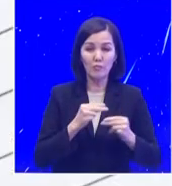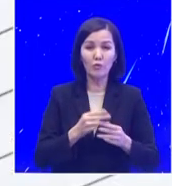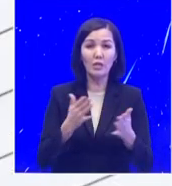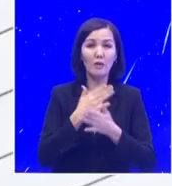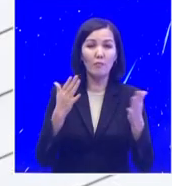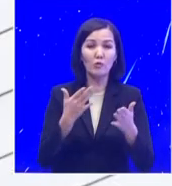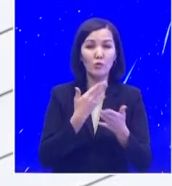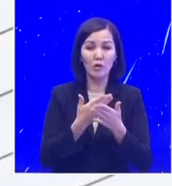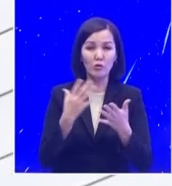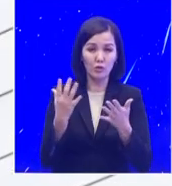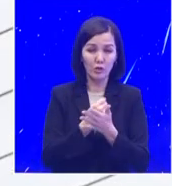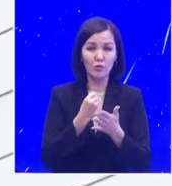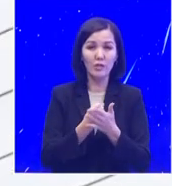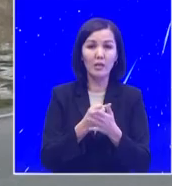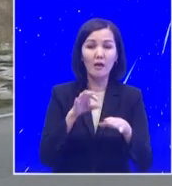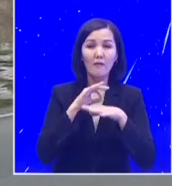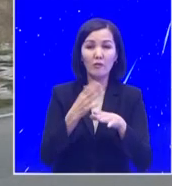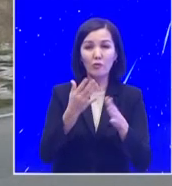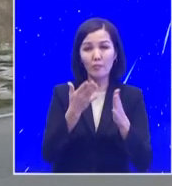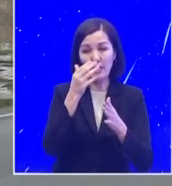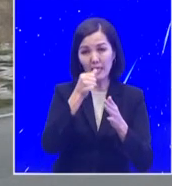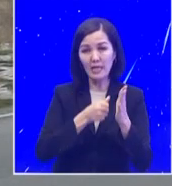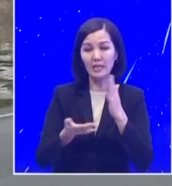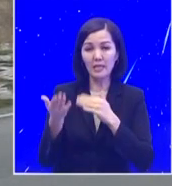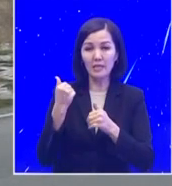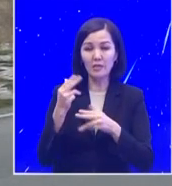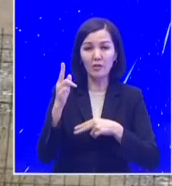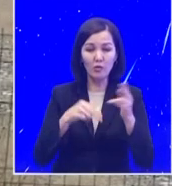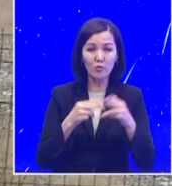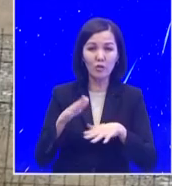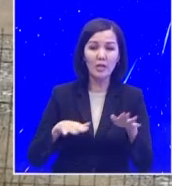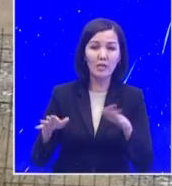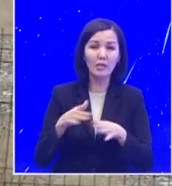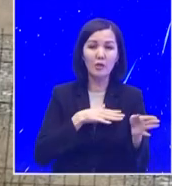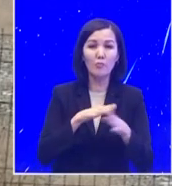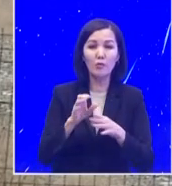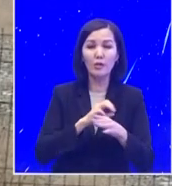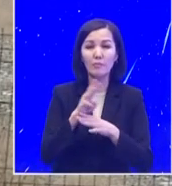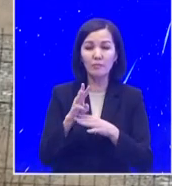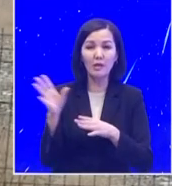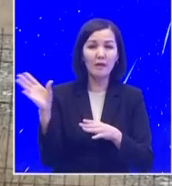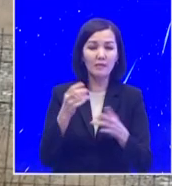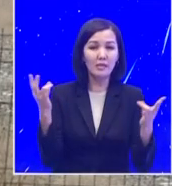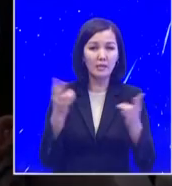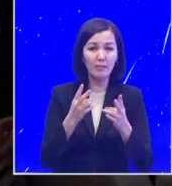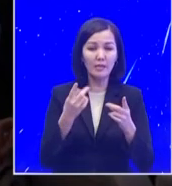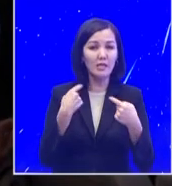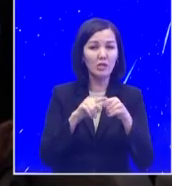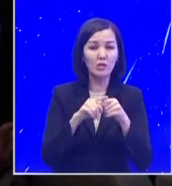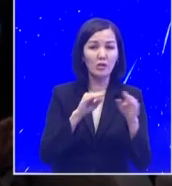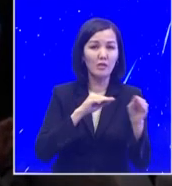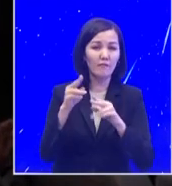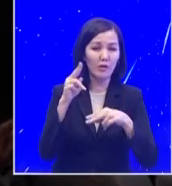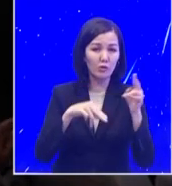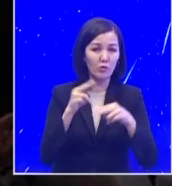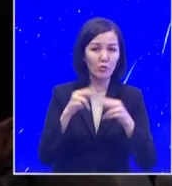большой показатель. Однако введенная 5 лет назад индустриальная зона в Талдыкургане, полностью обеспеченная всей необходимой инженерной